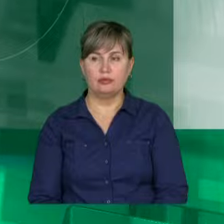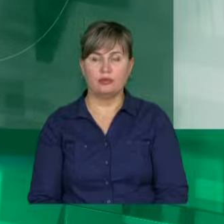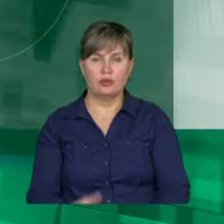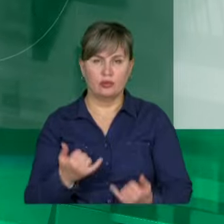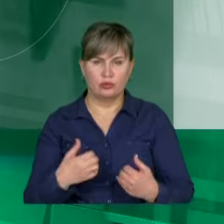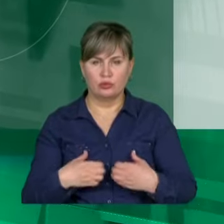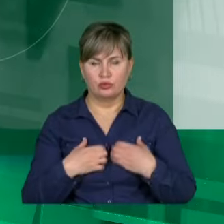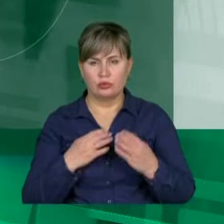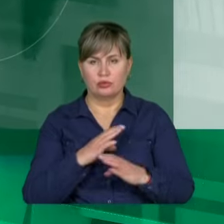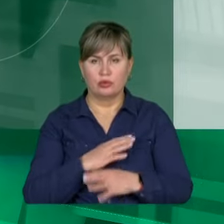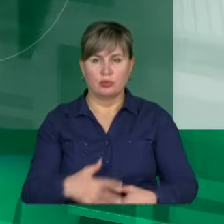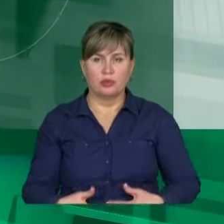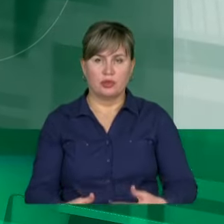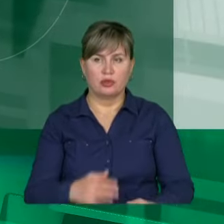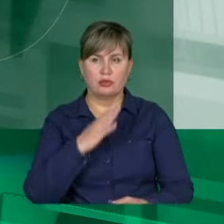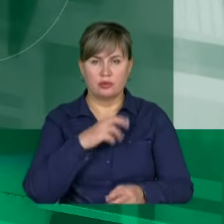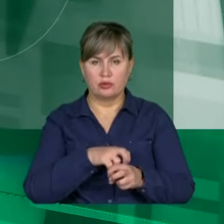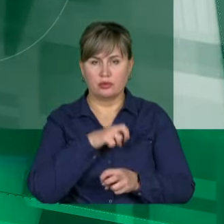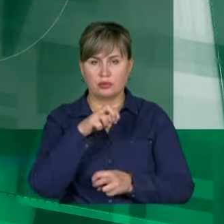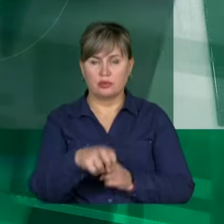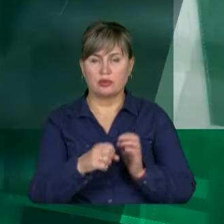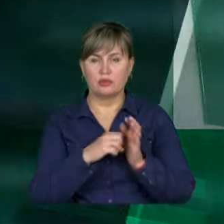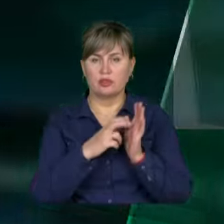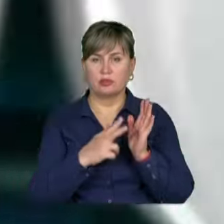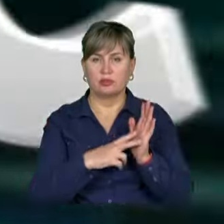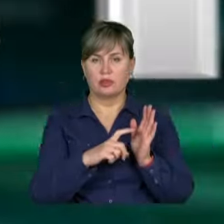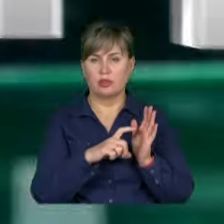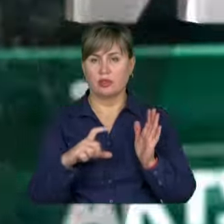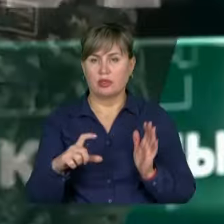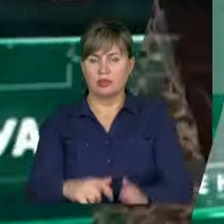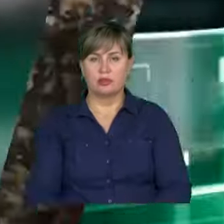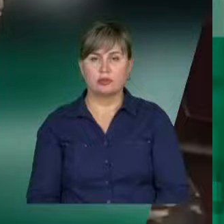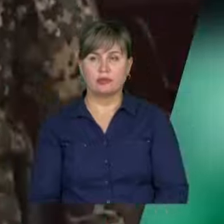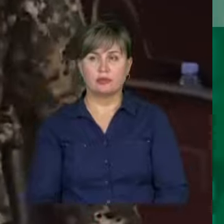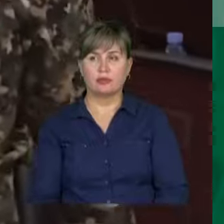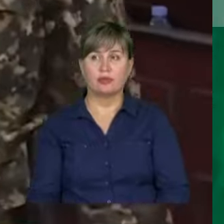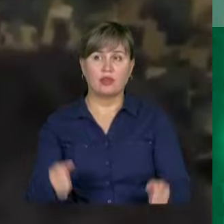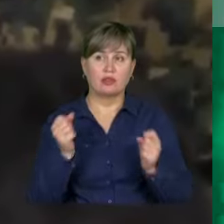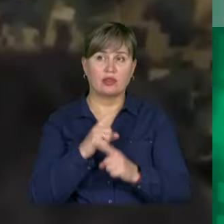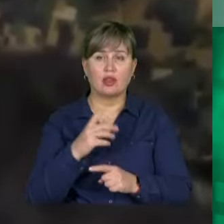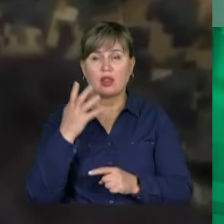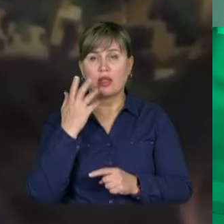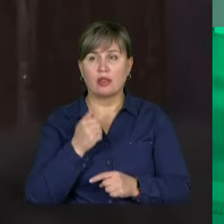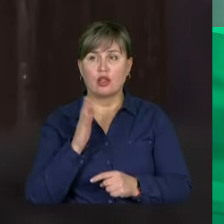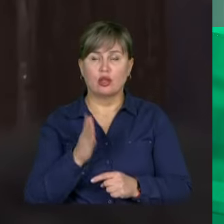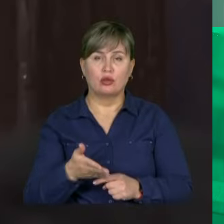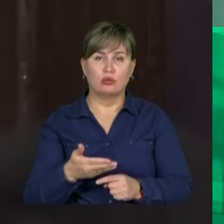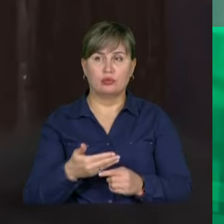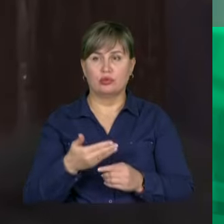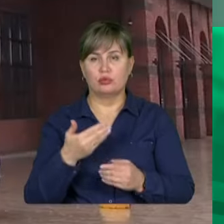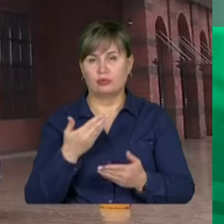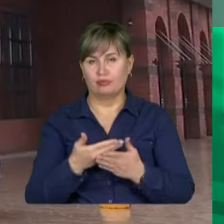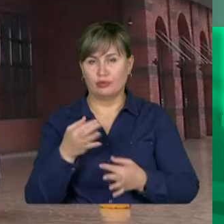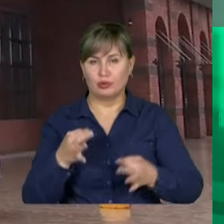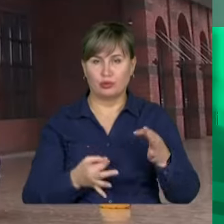Жуткая смерть. Беременная девушка спрыгнула с 18 этажа. Стало известно, когда состоится предварительное слушание